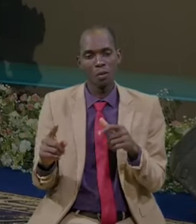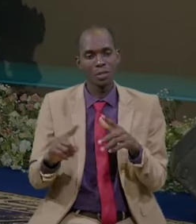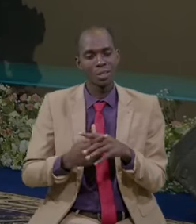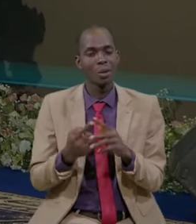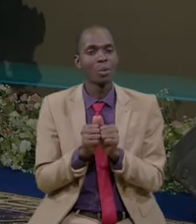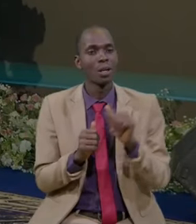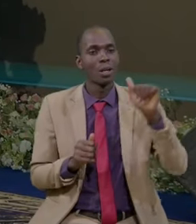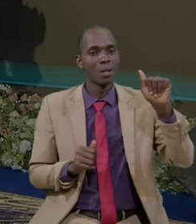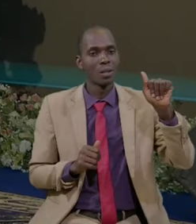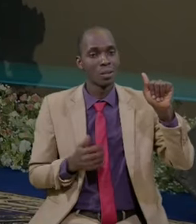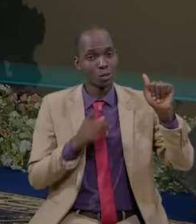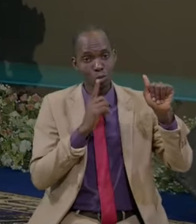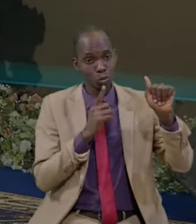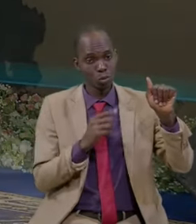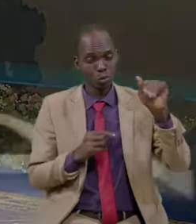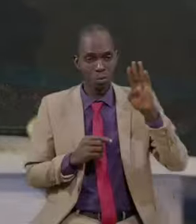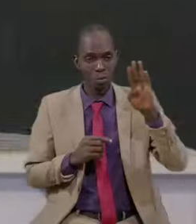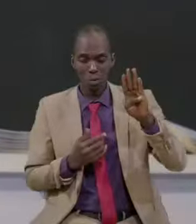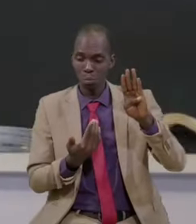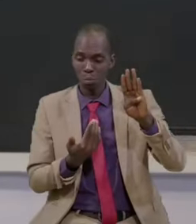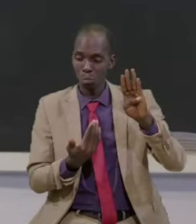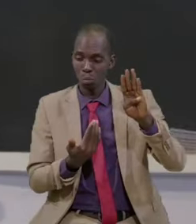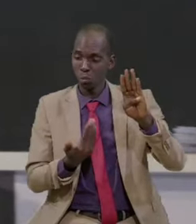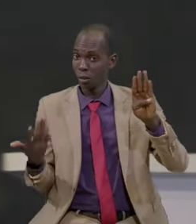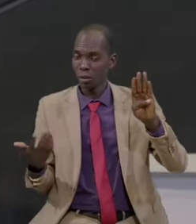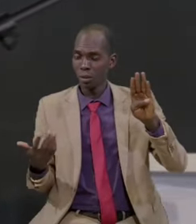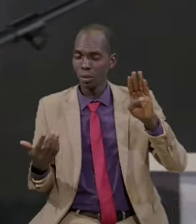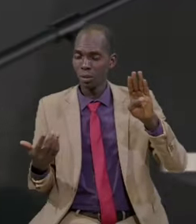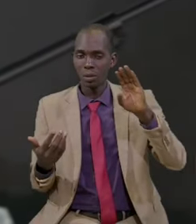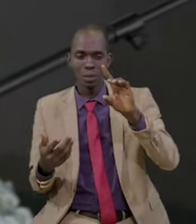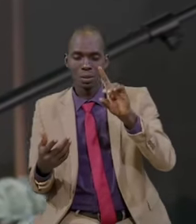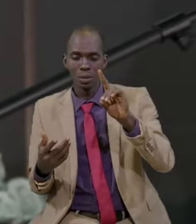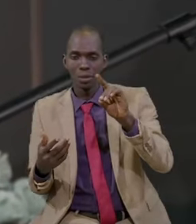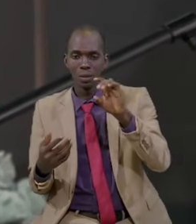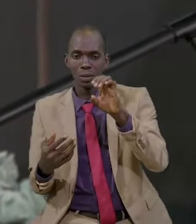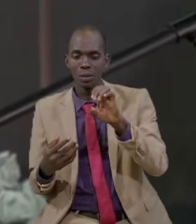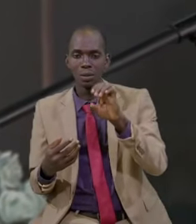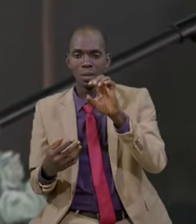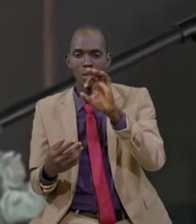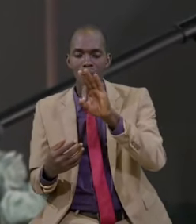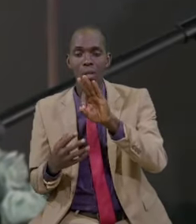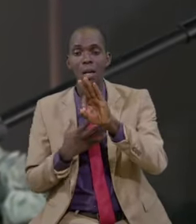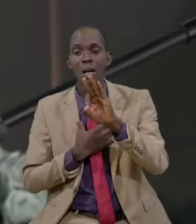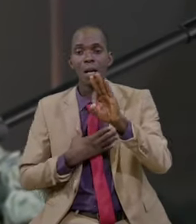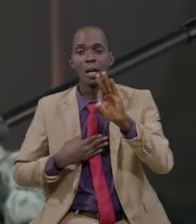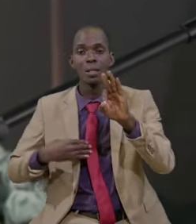a le C, il y a le D, il y a le A, il y a le F, et maintenant, il y a